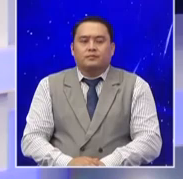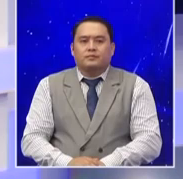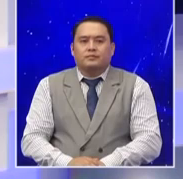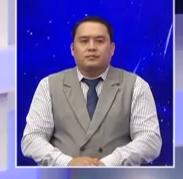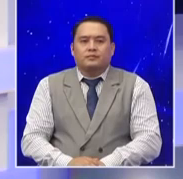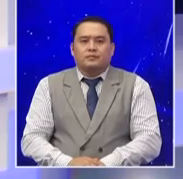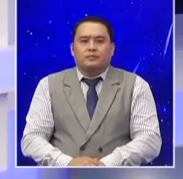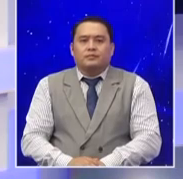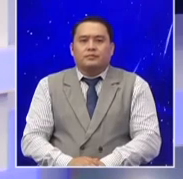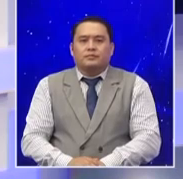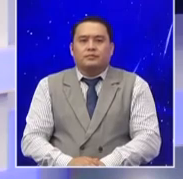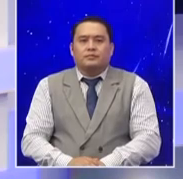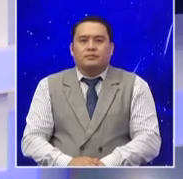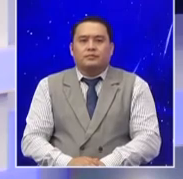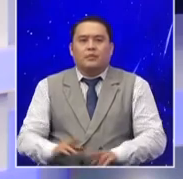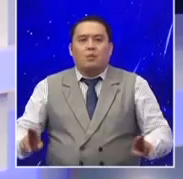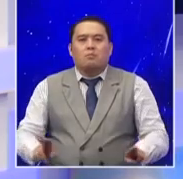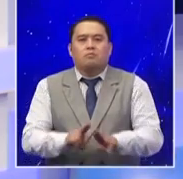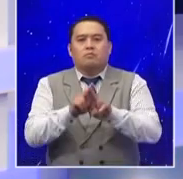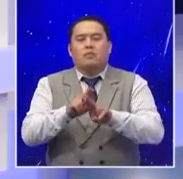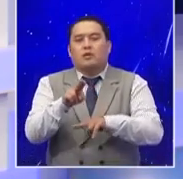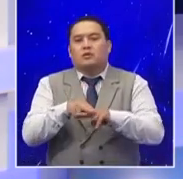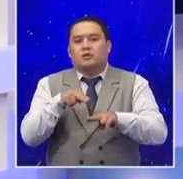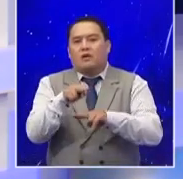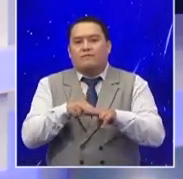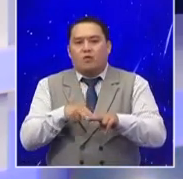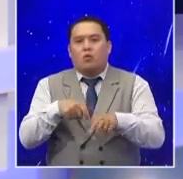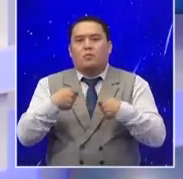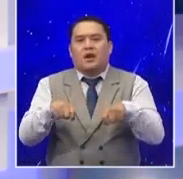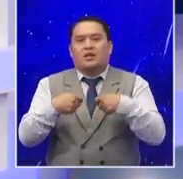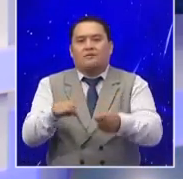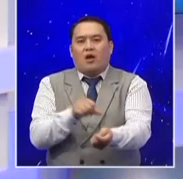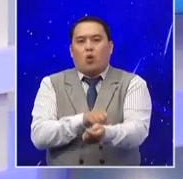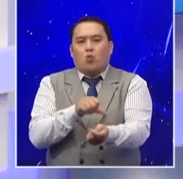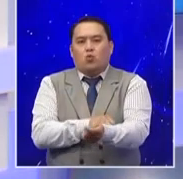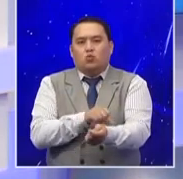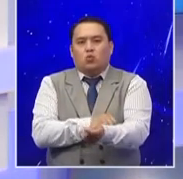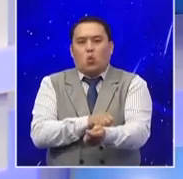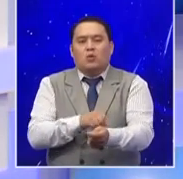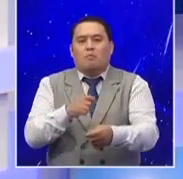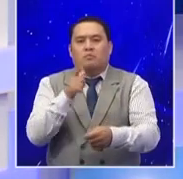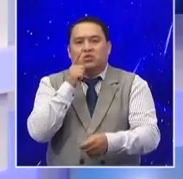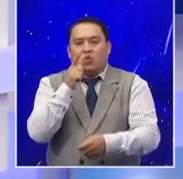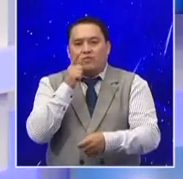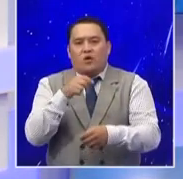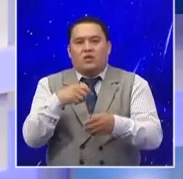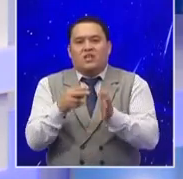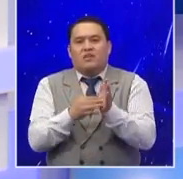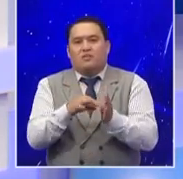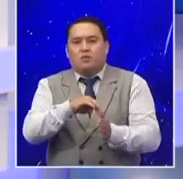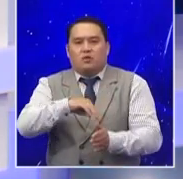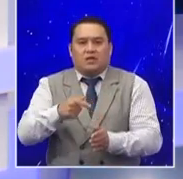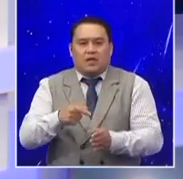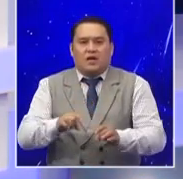В столице полицейские задержали 43-летнего сбытчика наркотиков с крупной партией гашиша, потянувшего на 9 миллионов